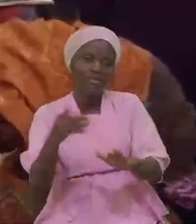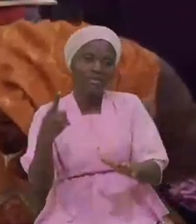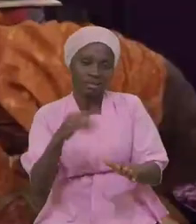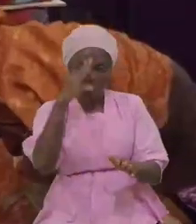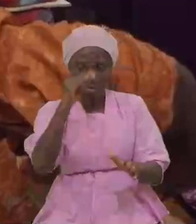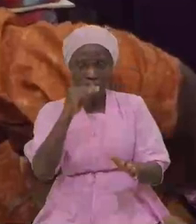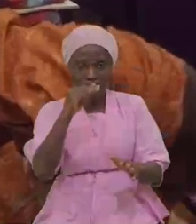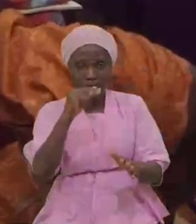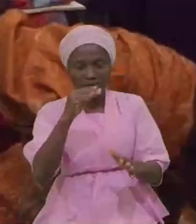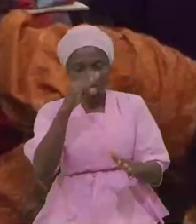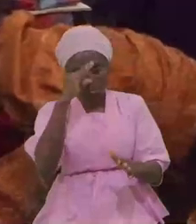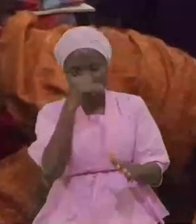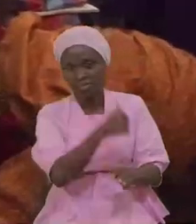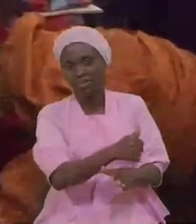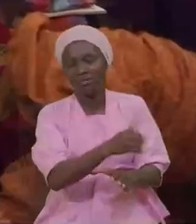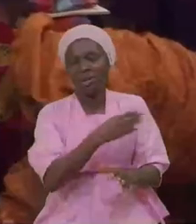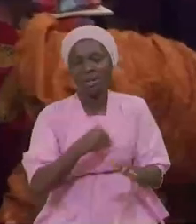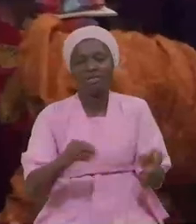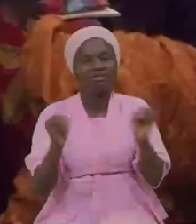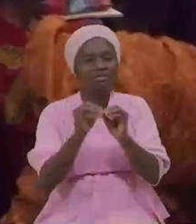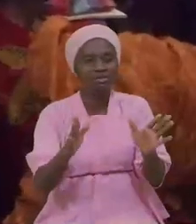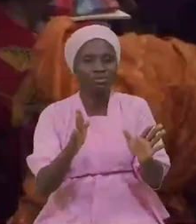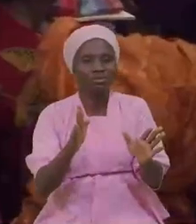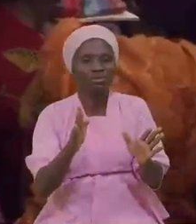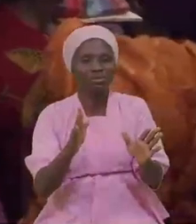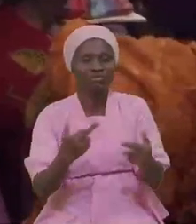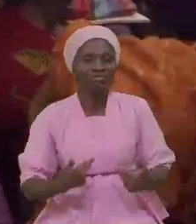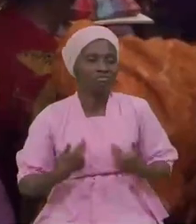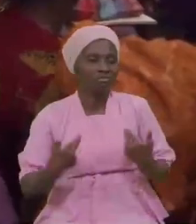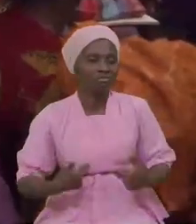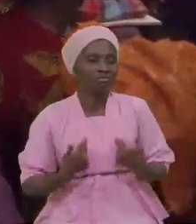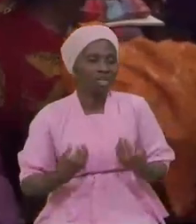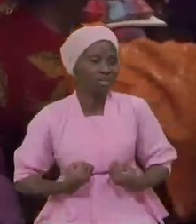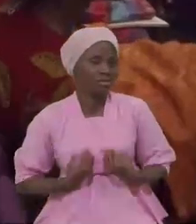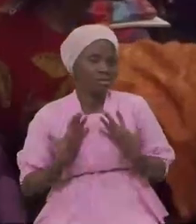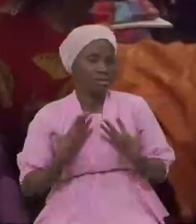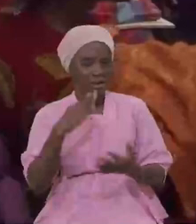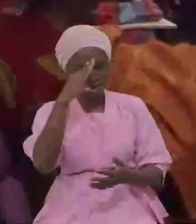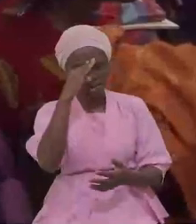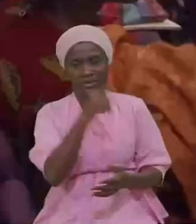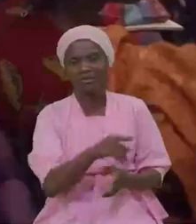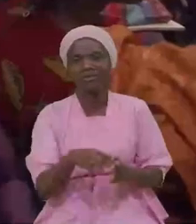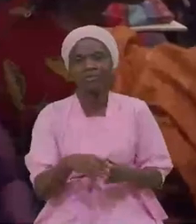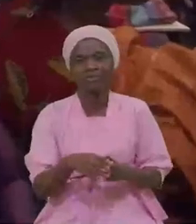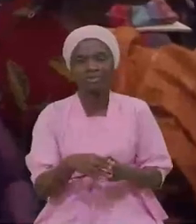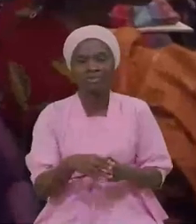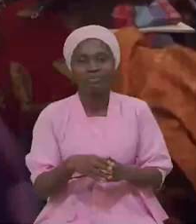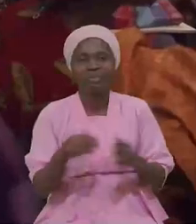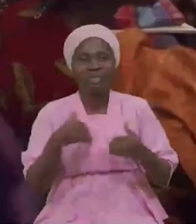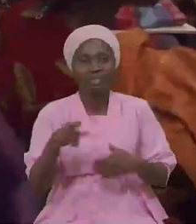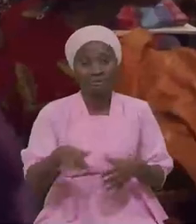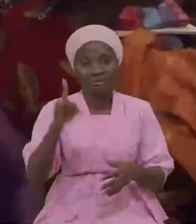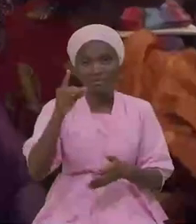mort. Il n'y a rien qui l'inspire. Il est mort. Même ses œuvres sont mortes. Avez-vous trouvé des gens qui